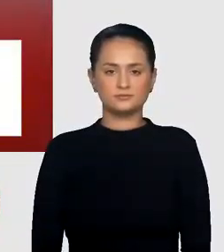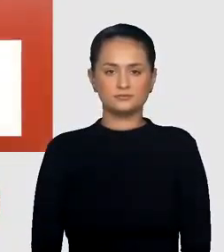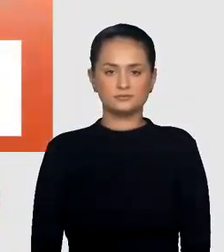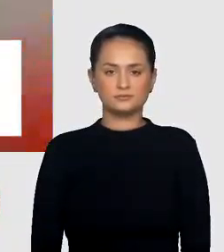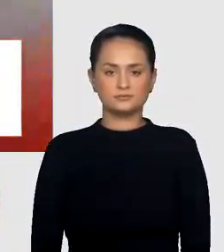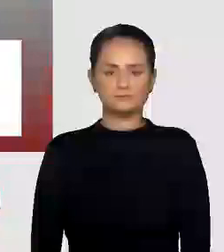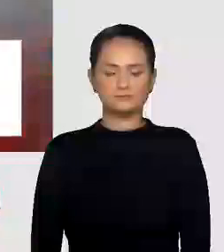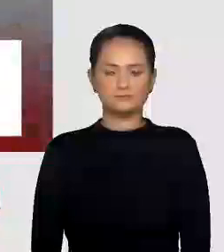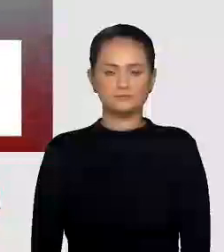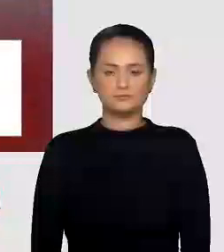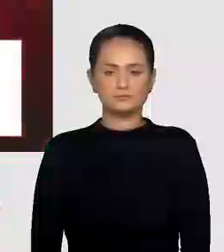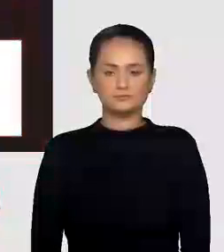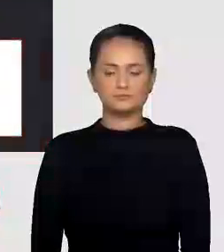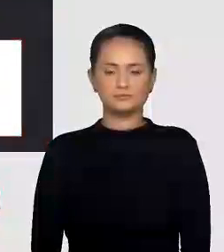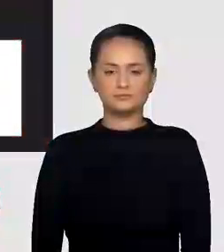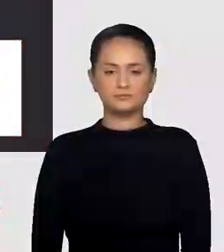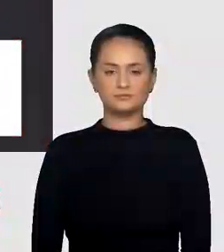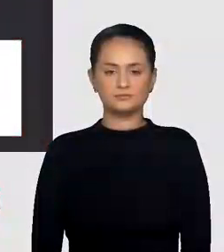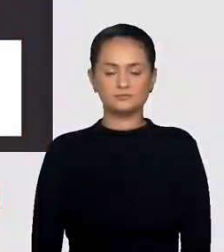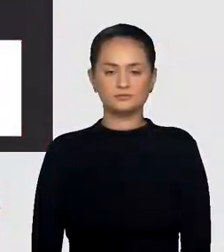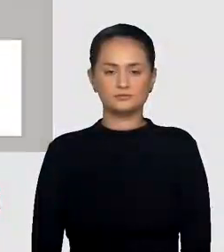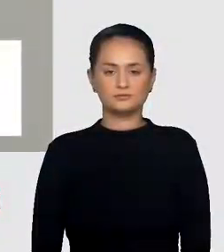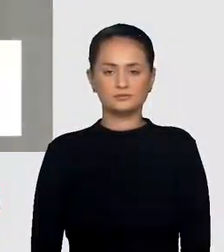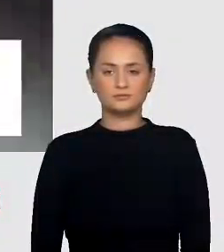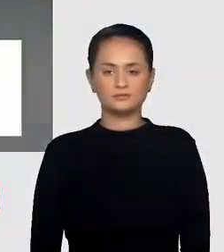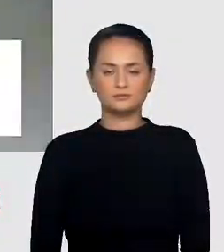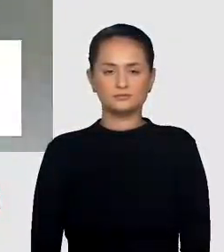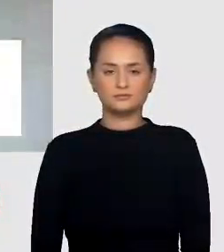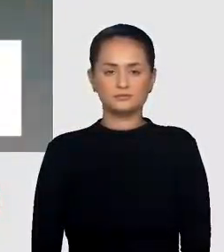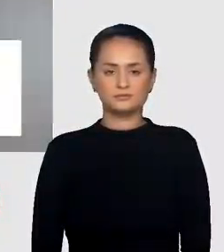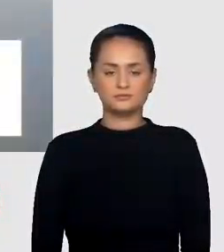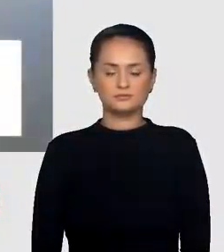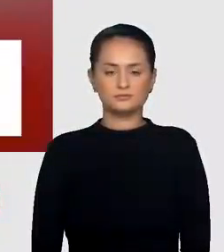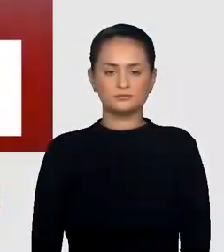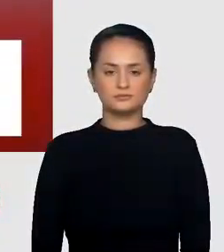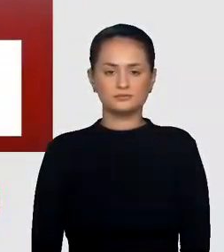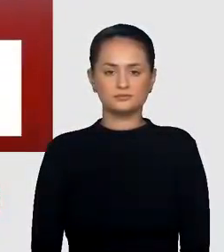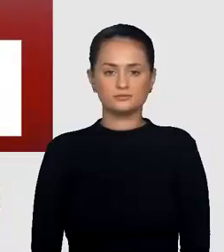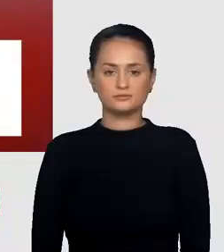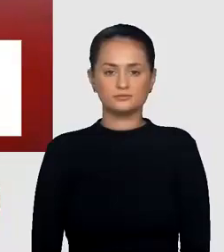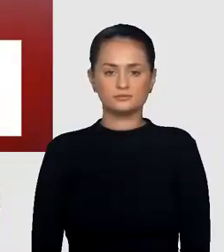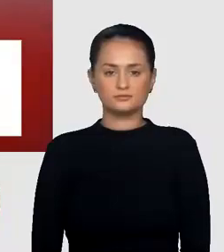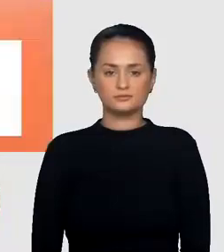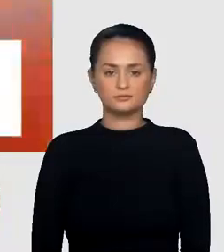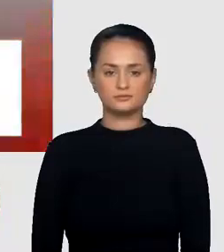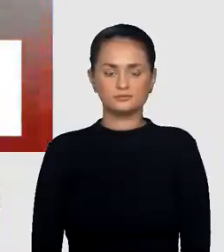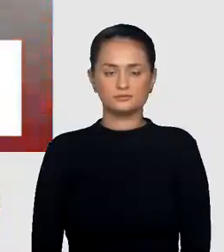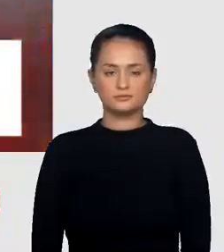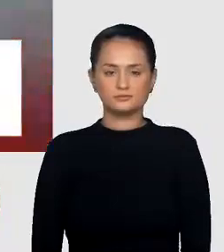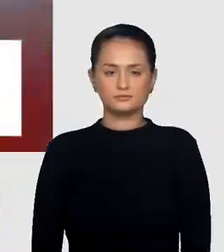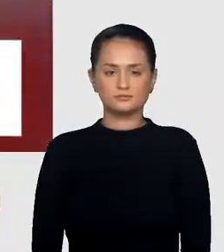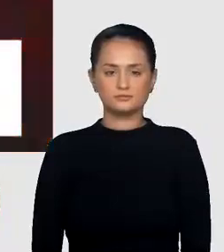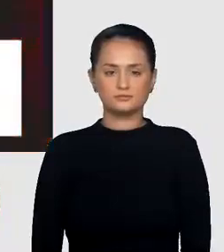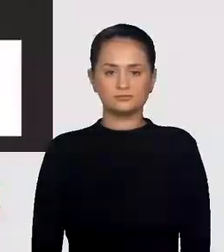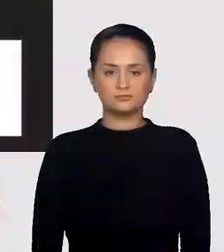această dimineață de purtătorul de cuvânt al Forțelor Armate Israeliene, Jonathan Conricus, acesta a transmis că au fost înregistrate